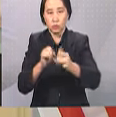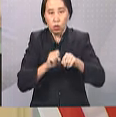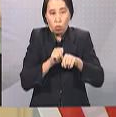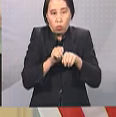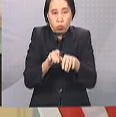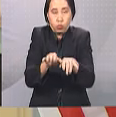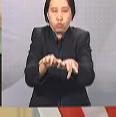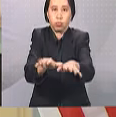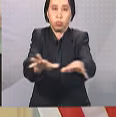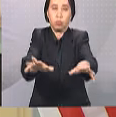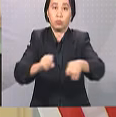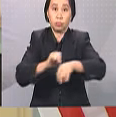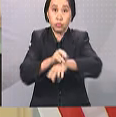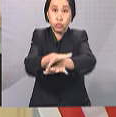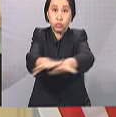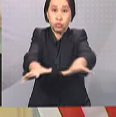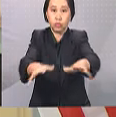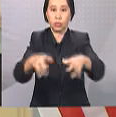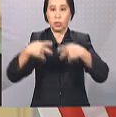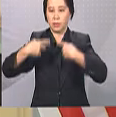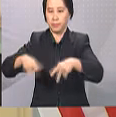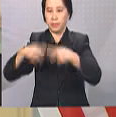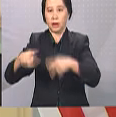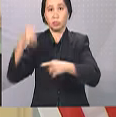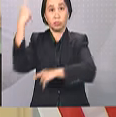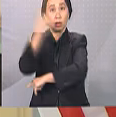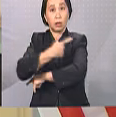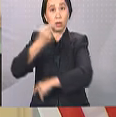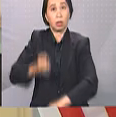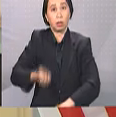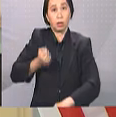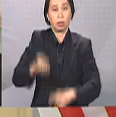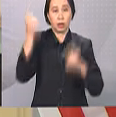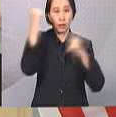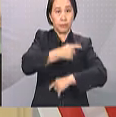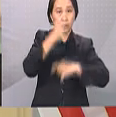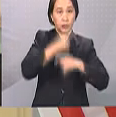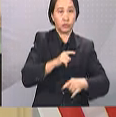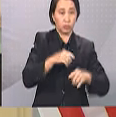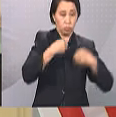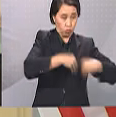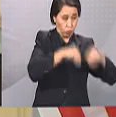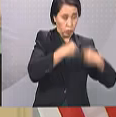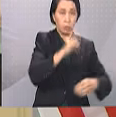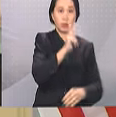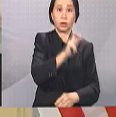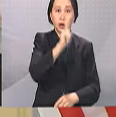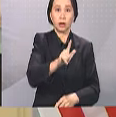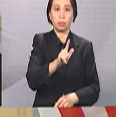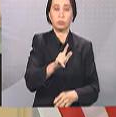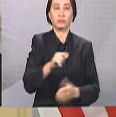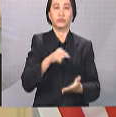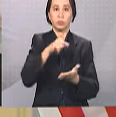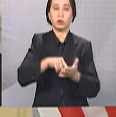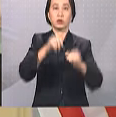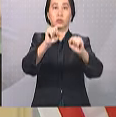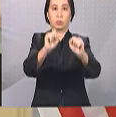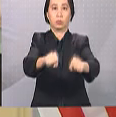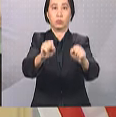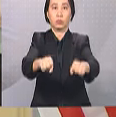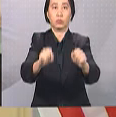jangkitan COVID-19 di Pasar Harian Kuala Lumpur dan Pasar Borong Kuala Lumpur. Dan langkah ini akan